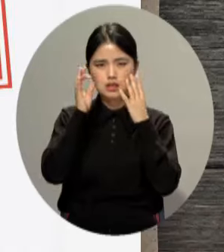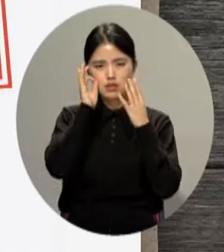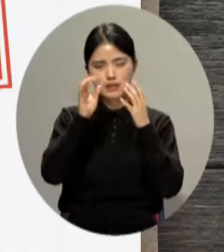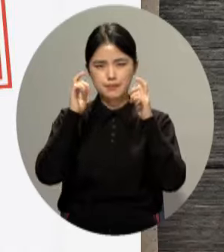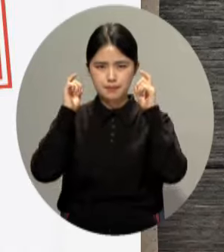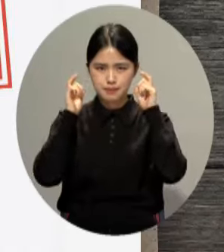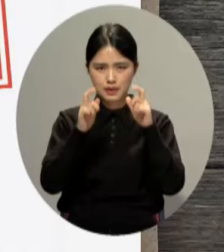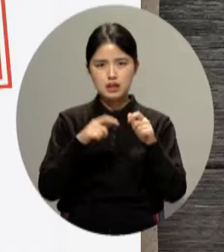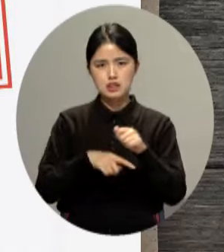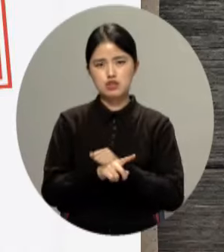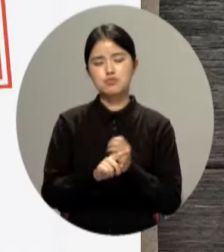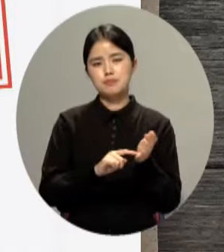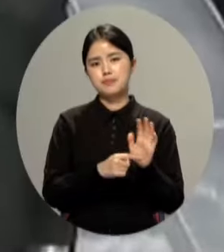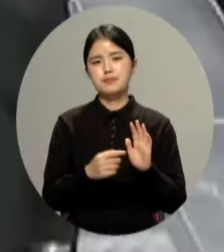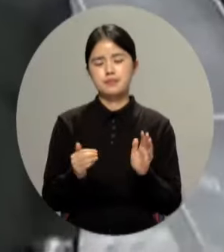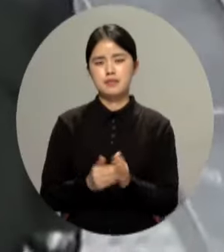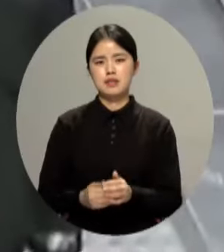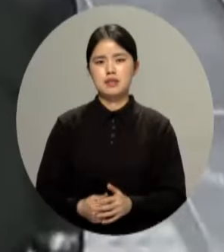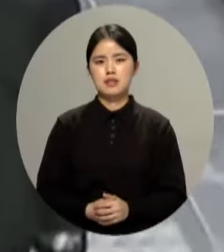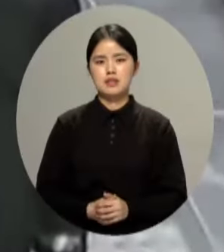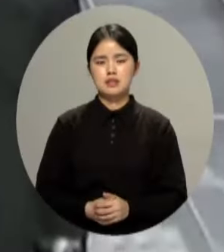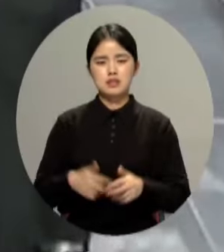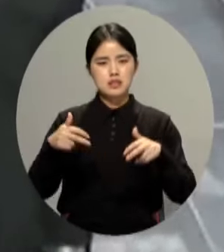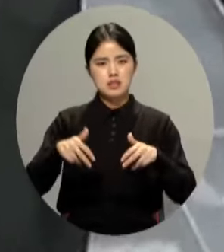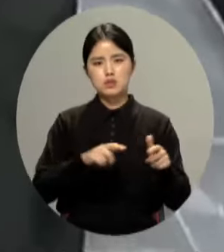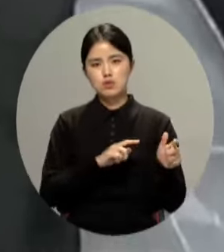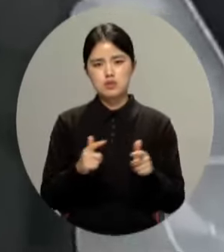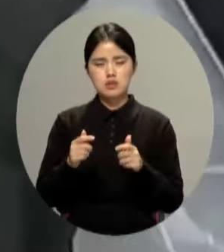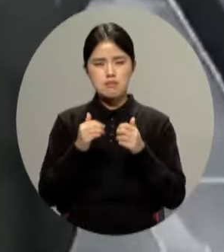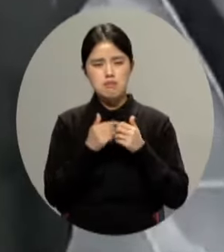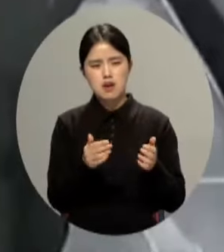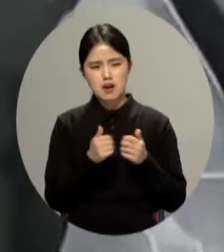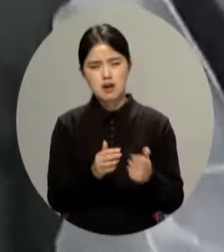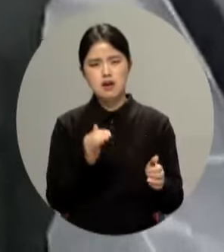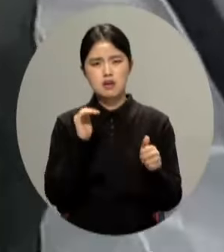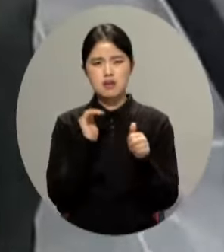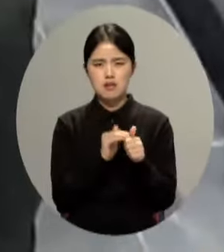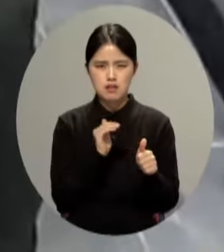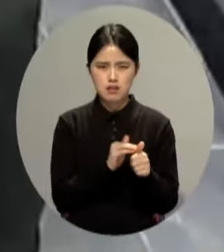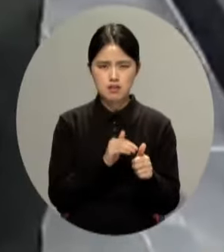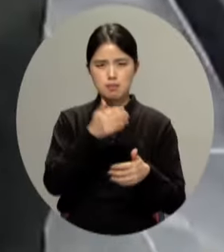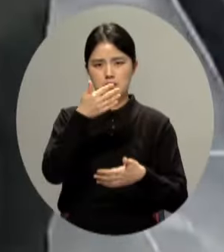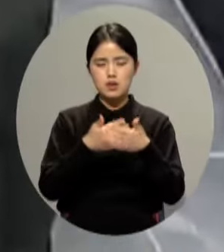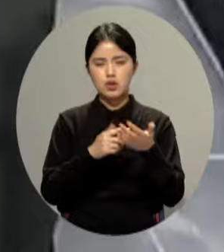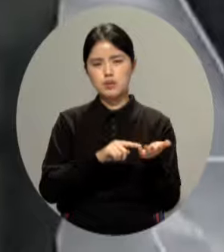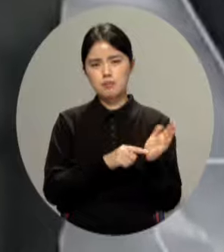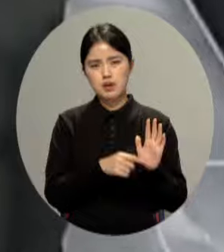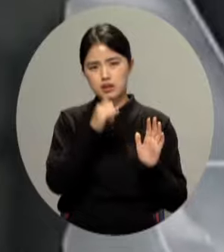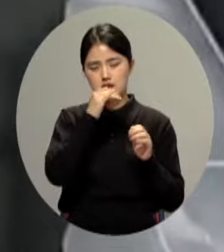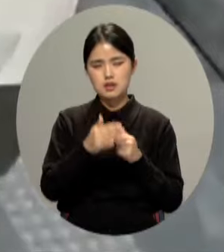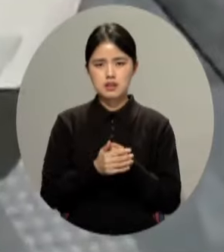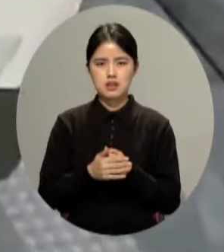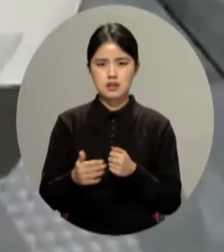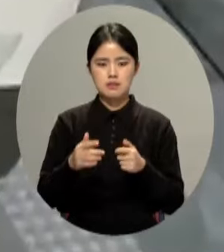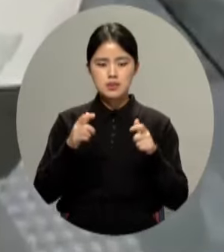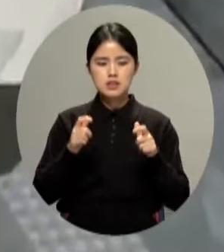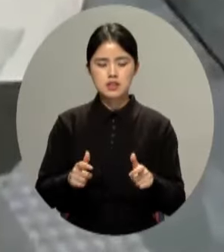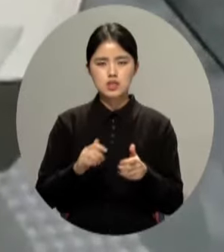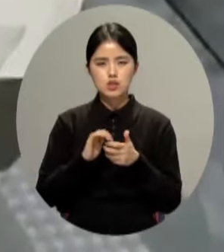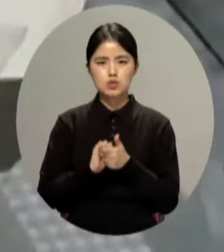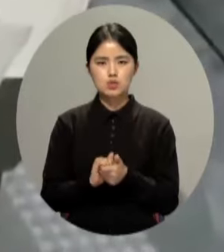판결에 이유를 밝혔습니다 직원들을 향한 포과 협박이 영상에 고스란히 잡히면서 지역